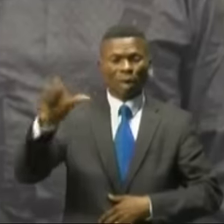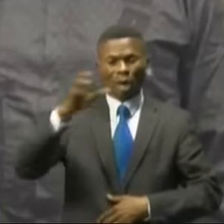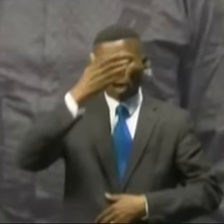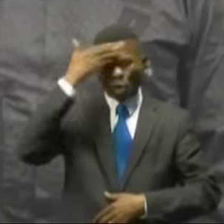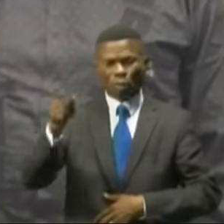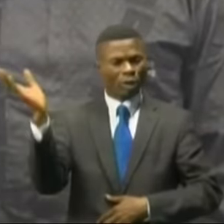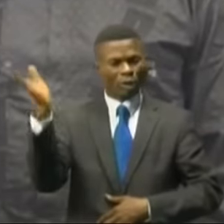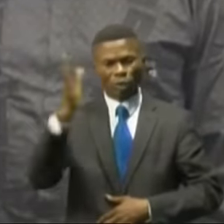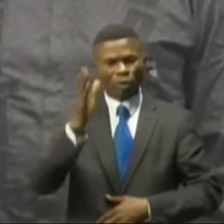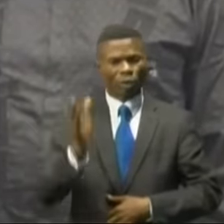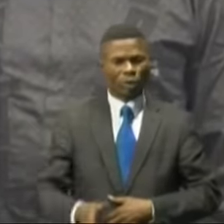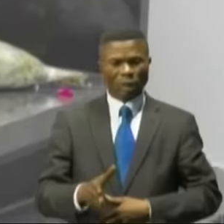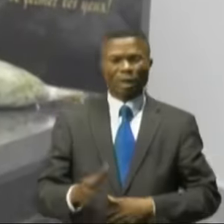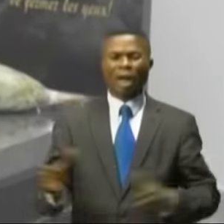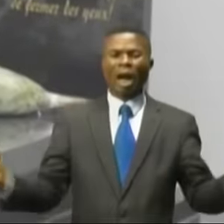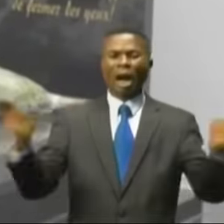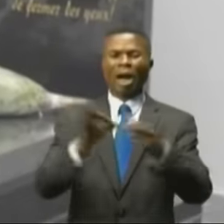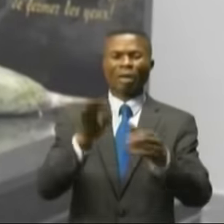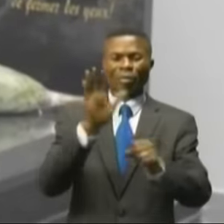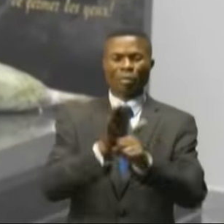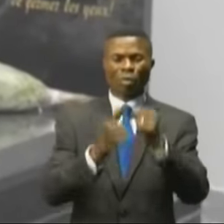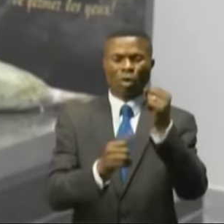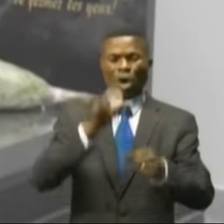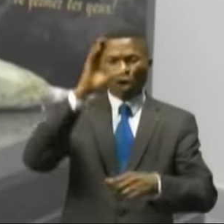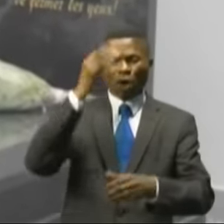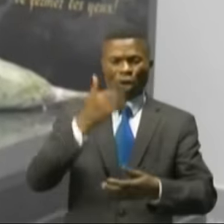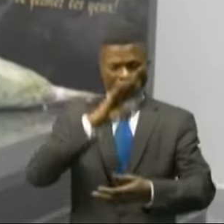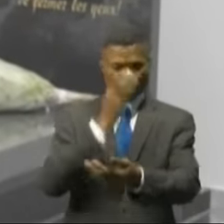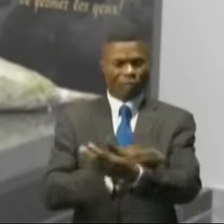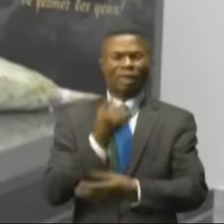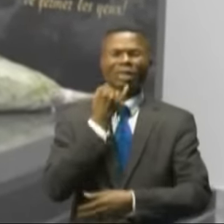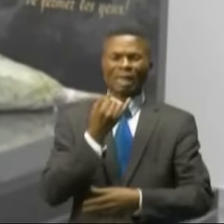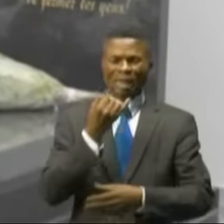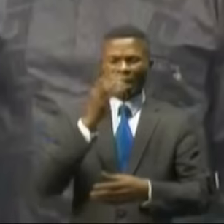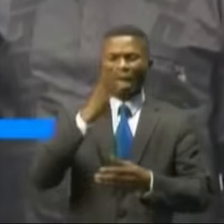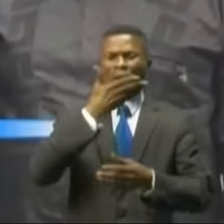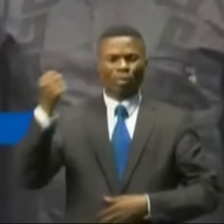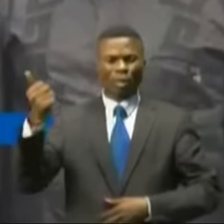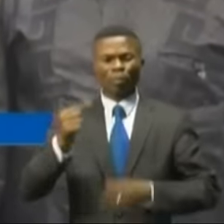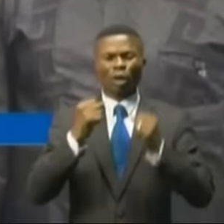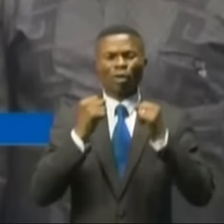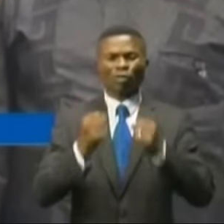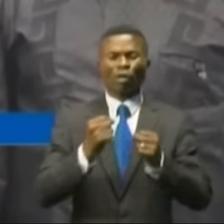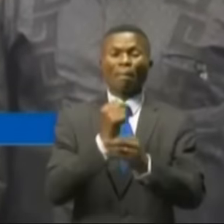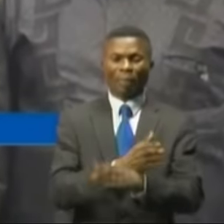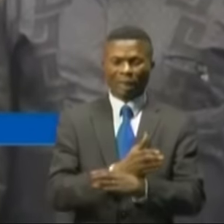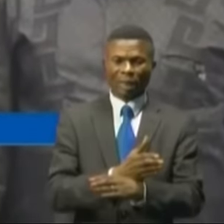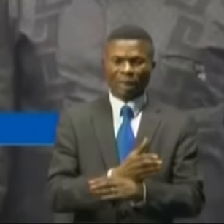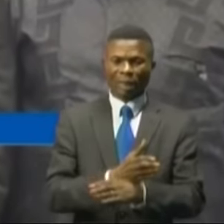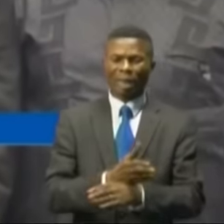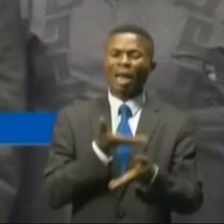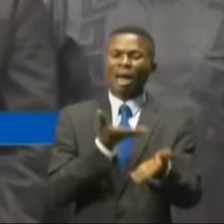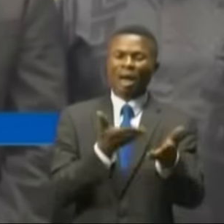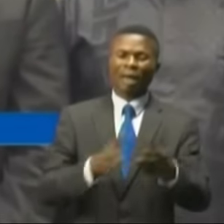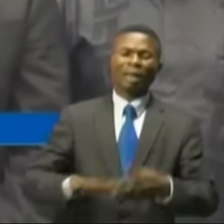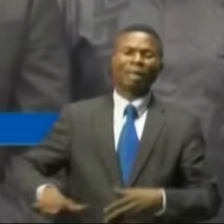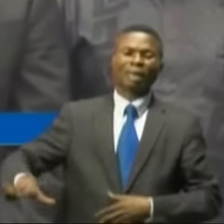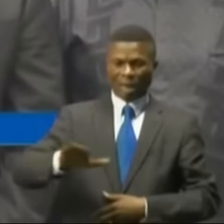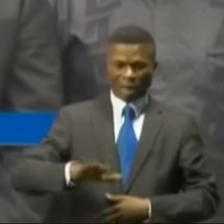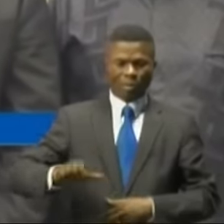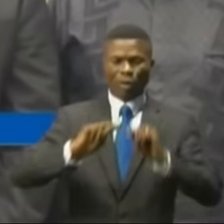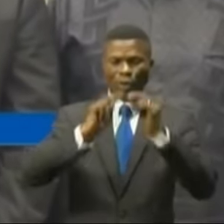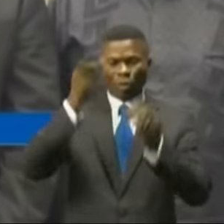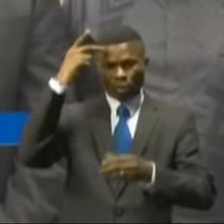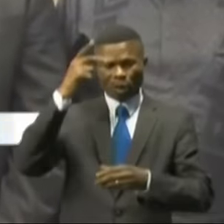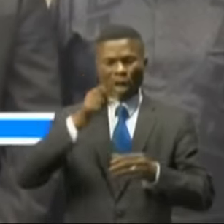qui était un rassembleur, un homme idéal, efficace, disponible à servir le parti, qui suivait